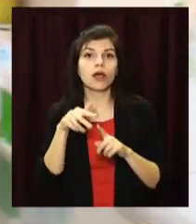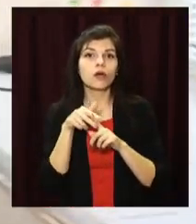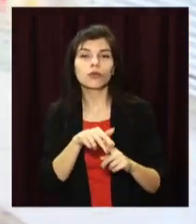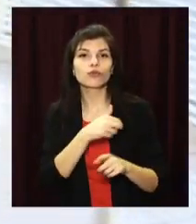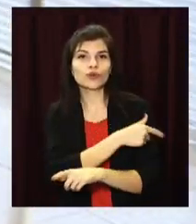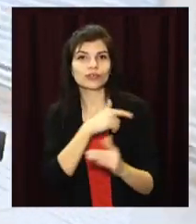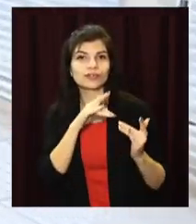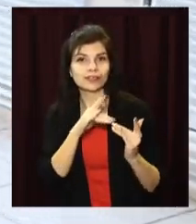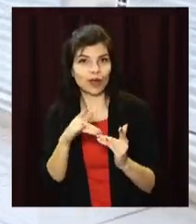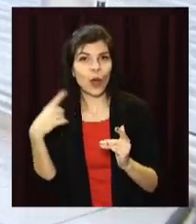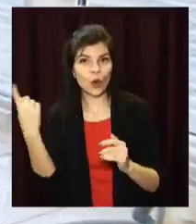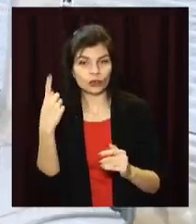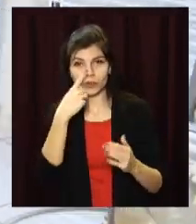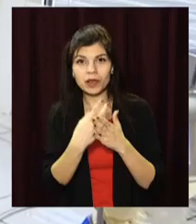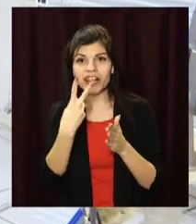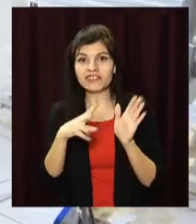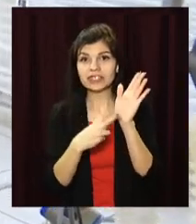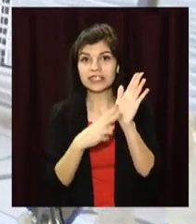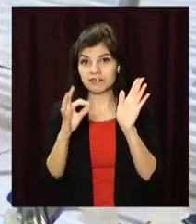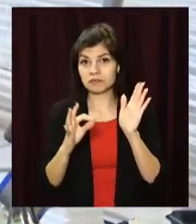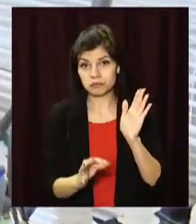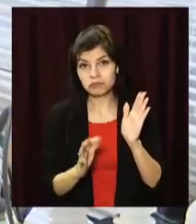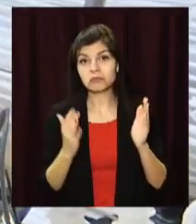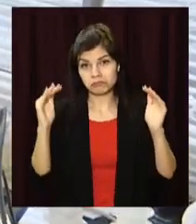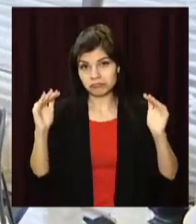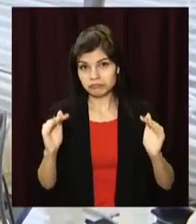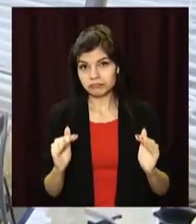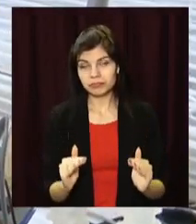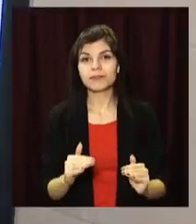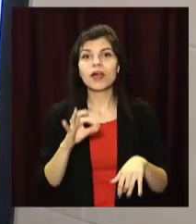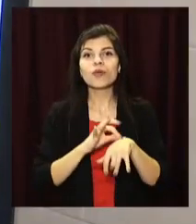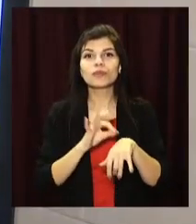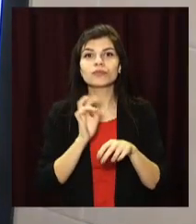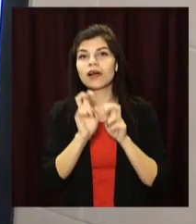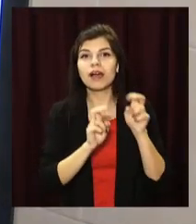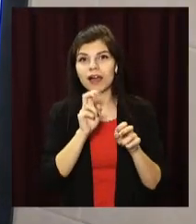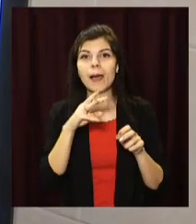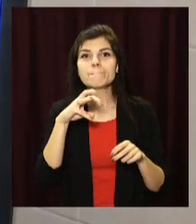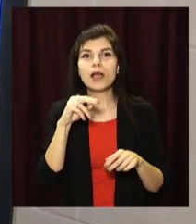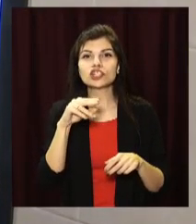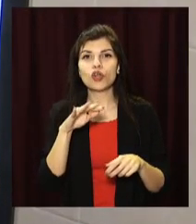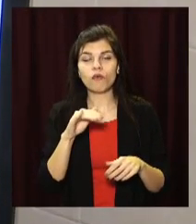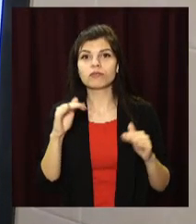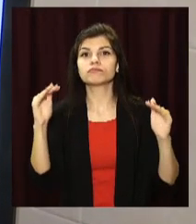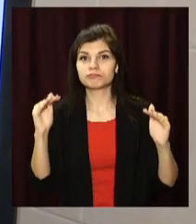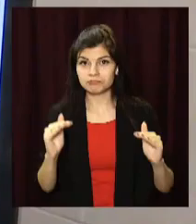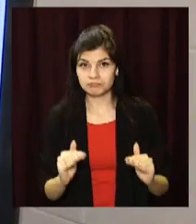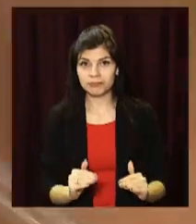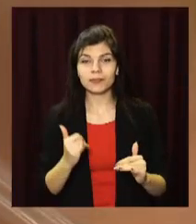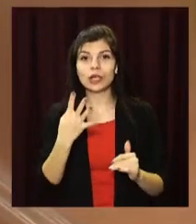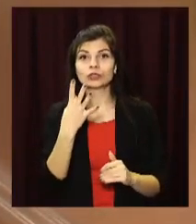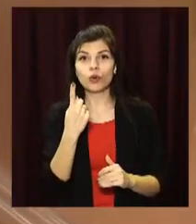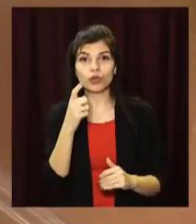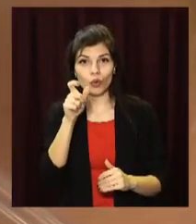у госпітальних базах області – майже 27%. Зменшилась і кількість пацієнтів в обласній лікарні Мечникова. Наразі в ковід-центрі